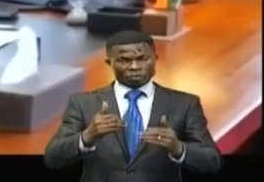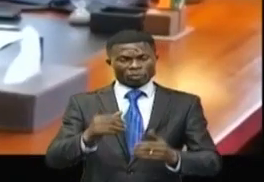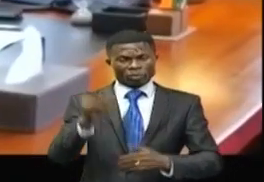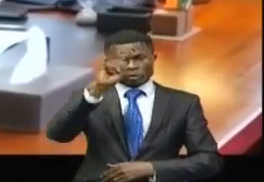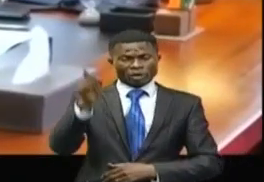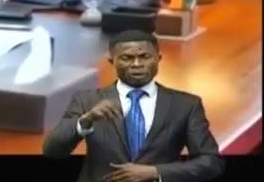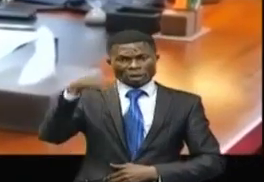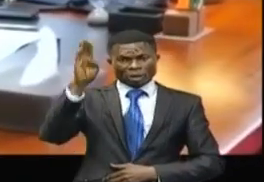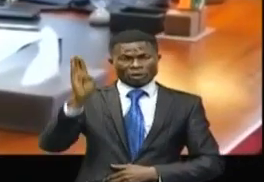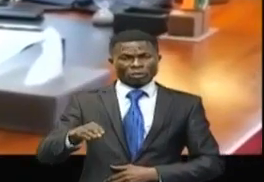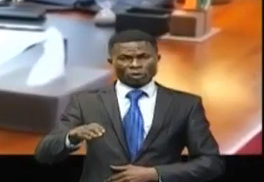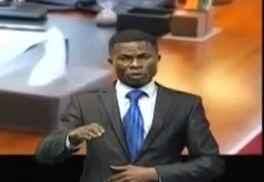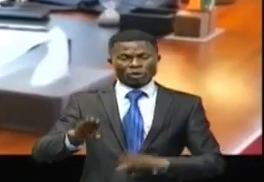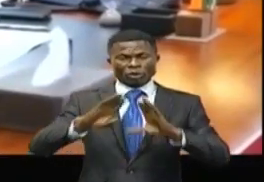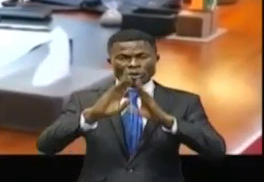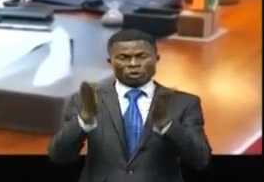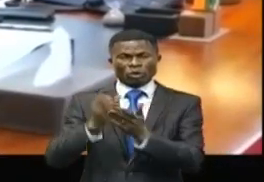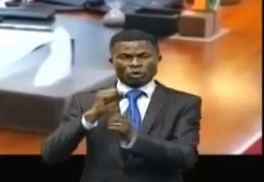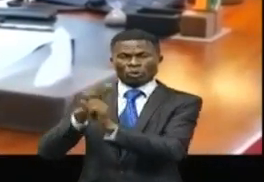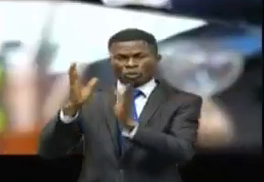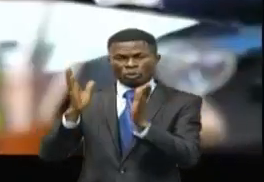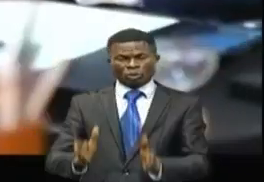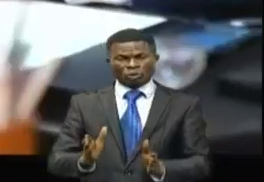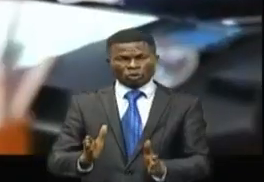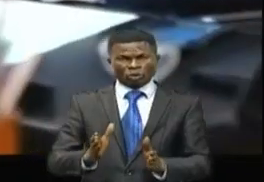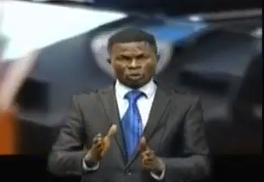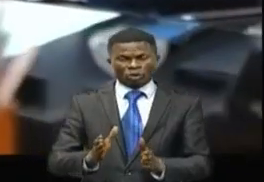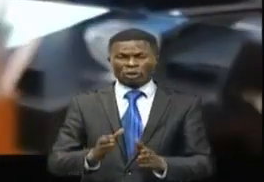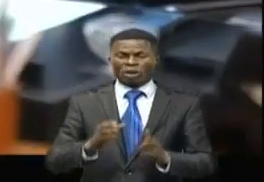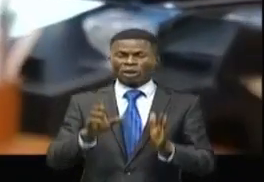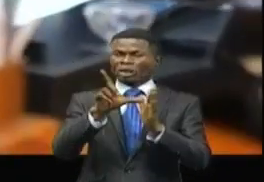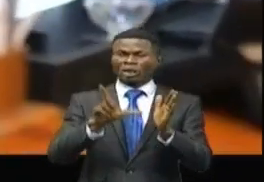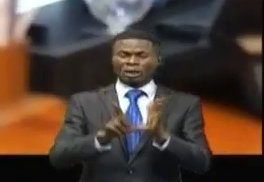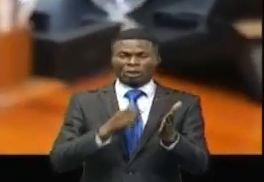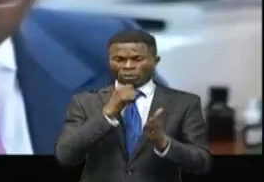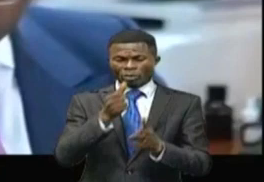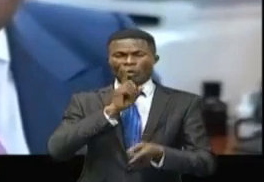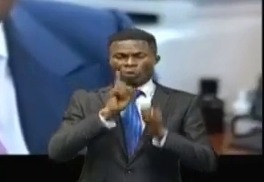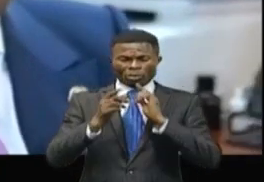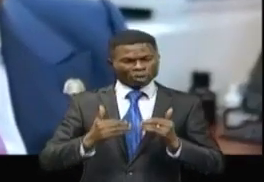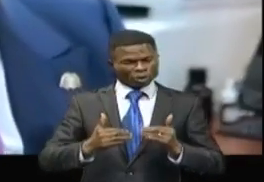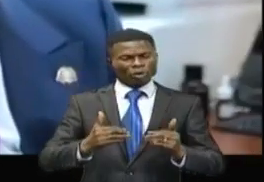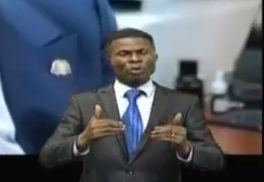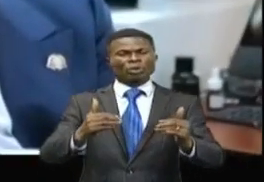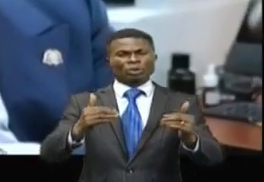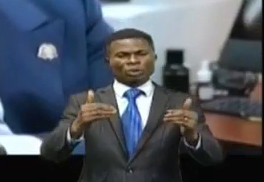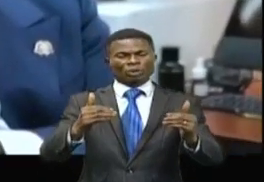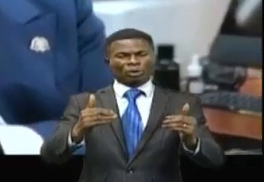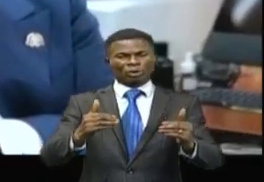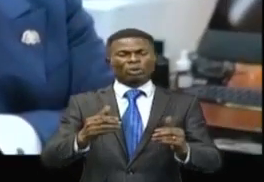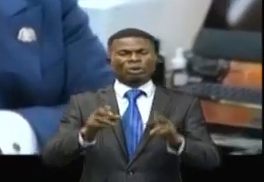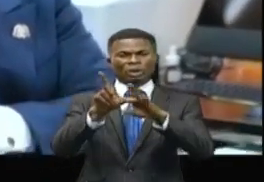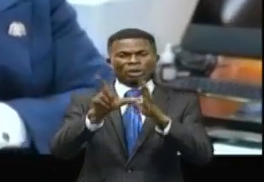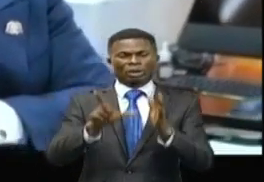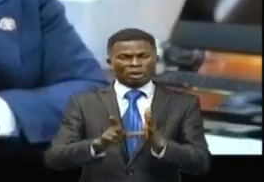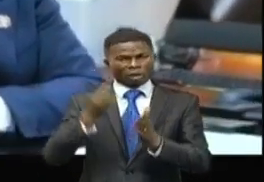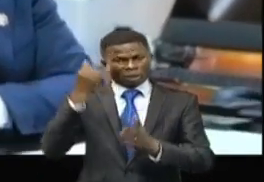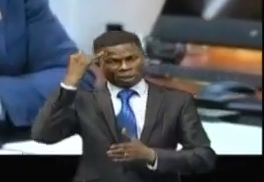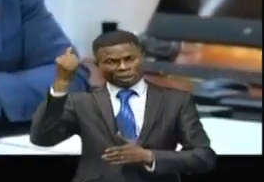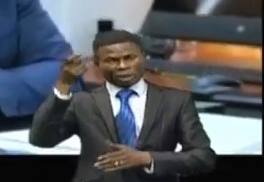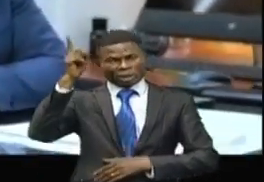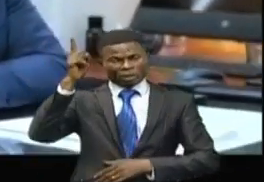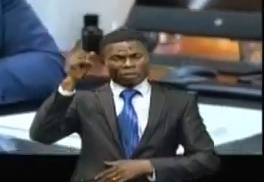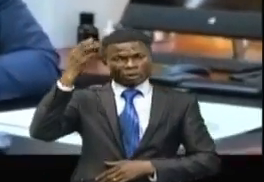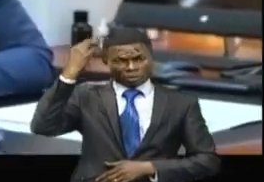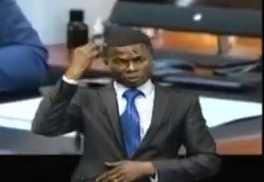des effectifs tous les syndicats ne s'endort pas en grève mais les échanges doivent continuer suivant les lignes maîtresses du président de la